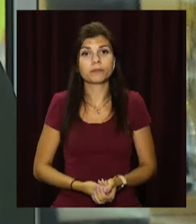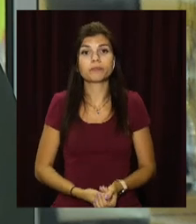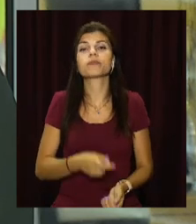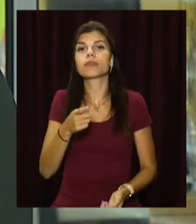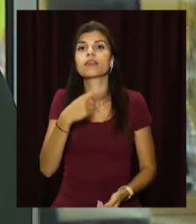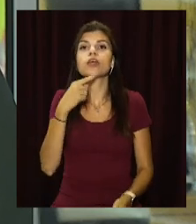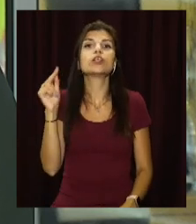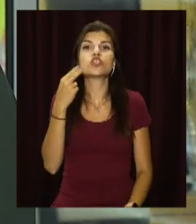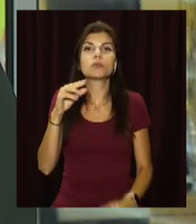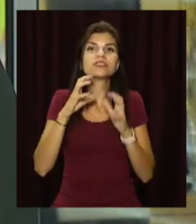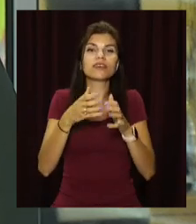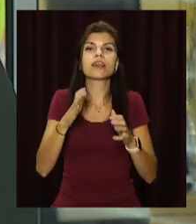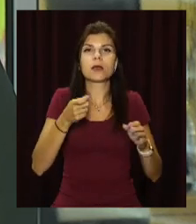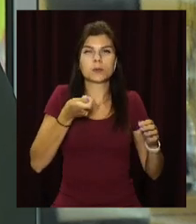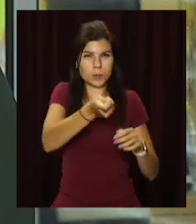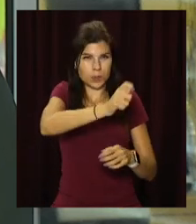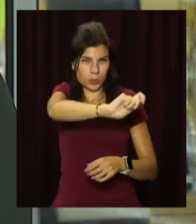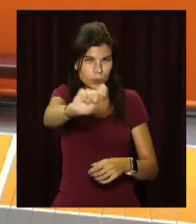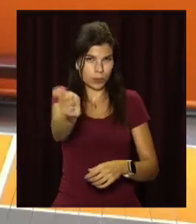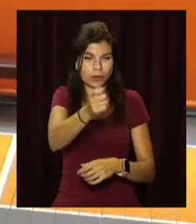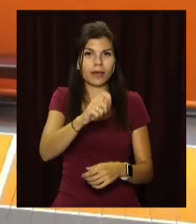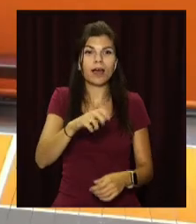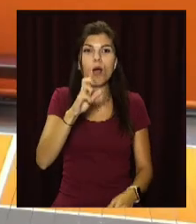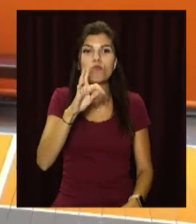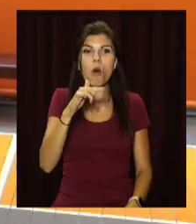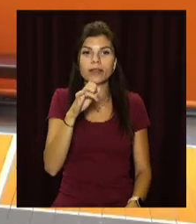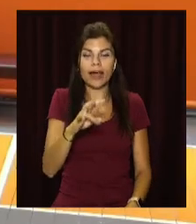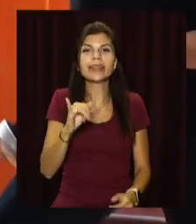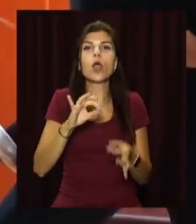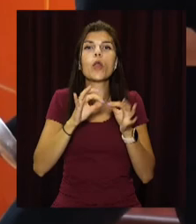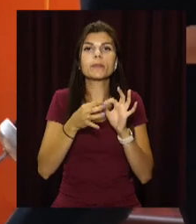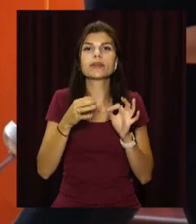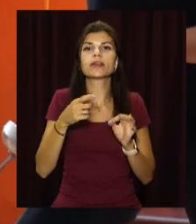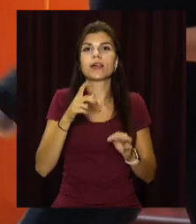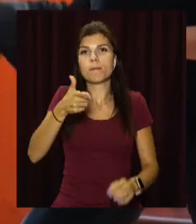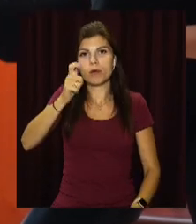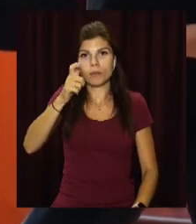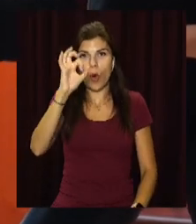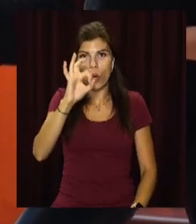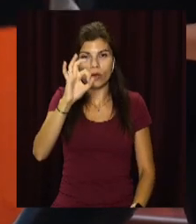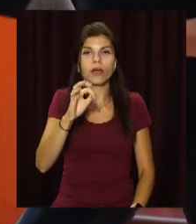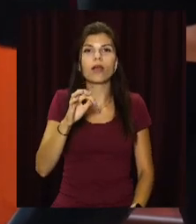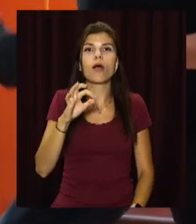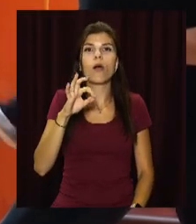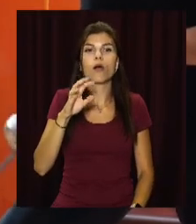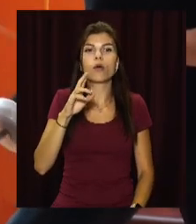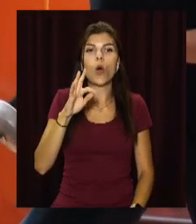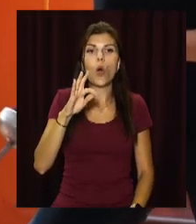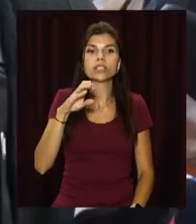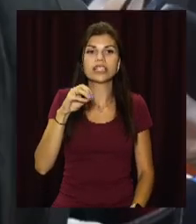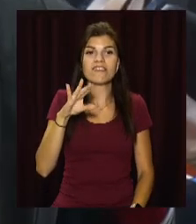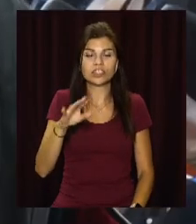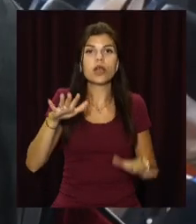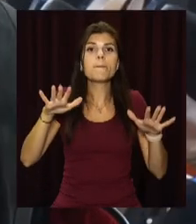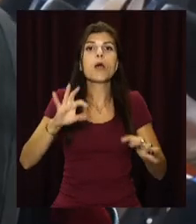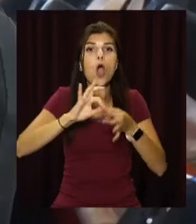збірної, чемпіон світу із фехтування дніпрянин Богдан Нікішин та олімпійська чемпіонка з кульової стрільби Олена Костевич на відкритті Олімпіади в